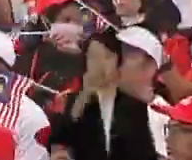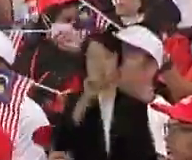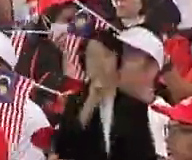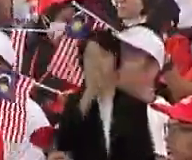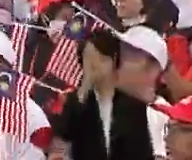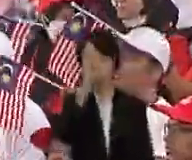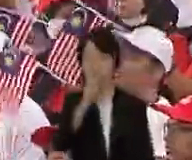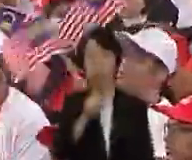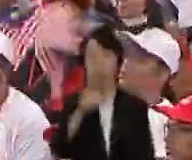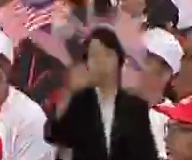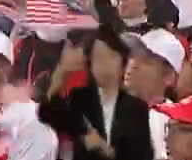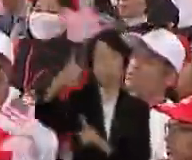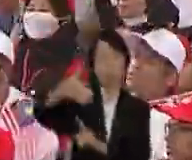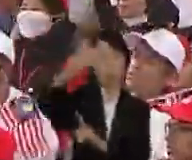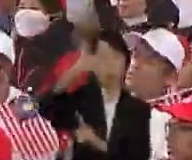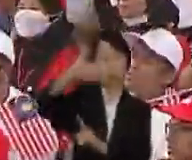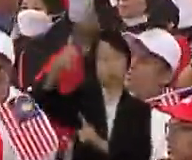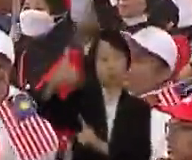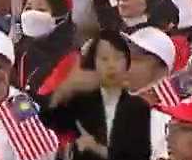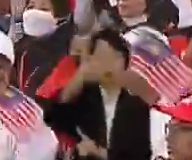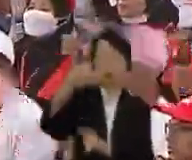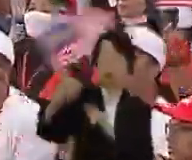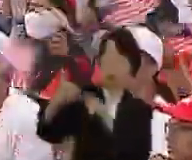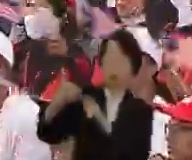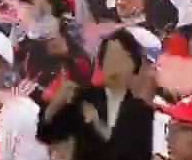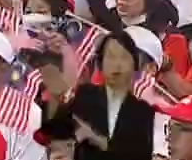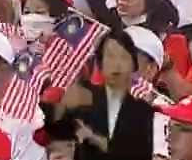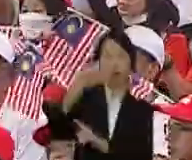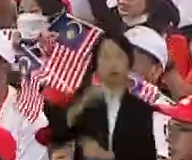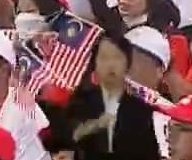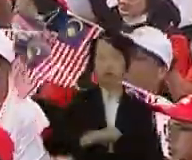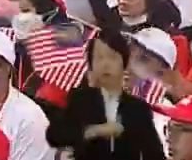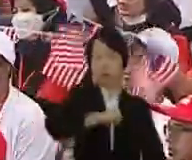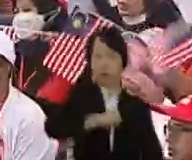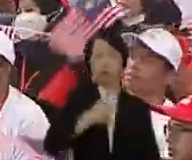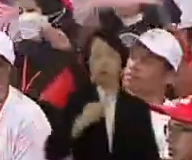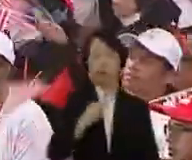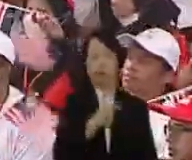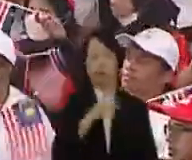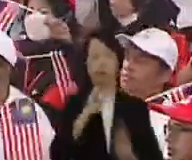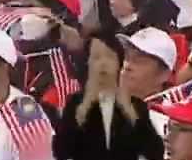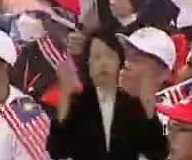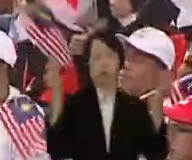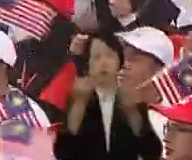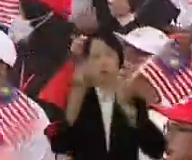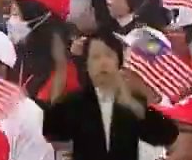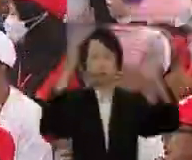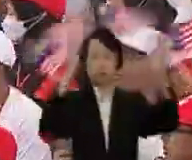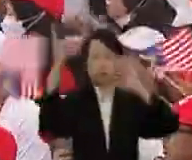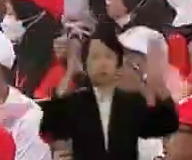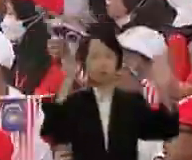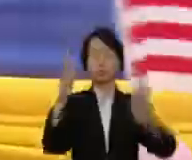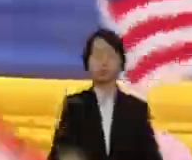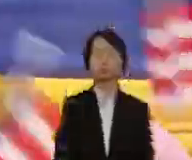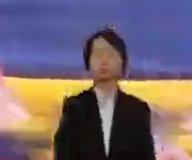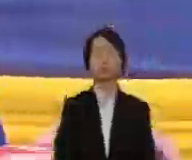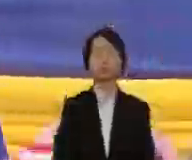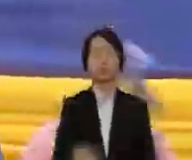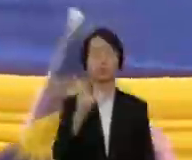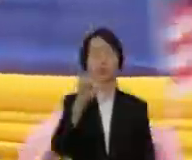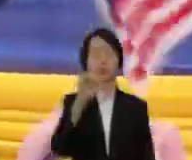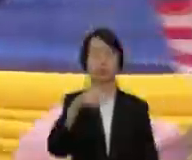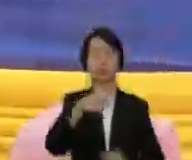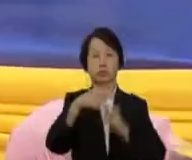pasti, jalur gemilang adalah bendera kebanggaan kita, keluarga Malaysia. Ya, mengulas